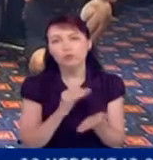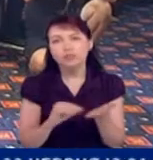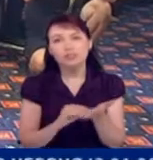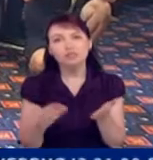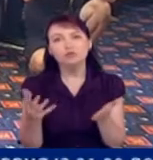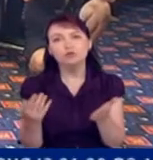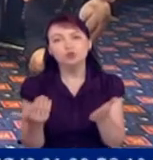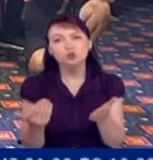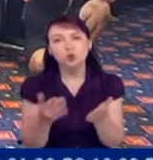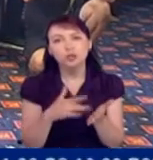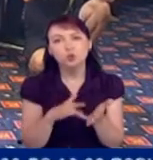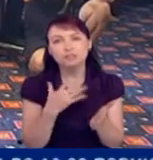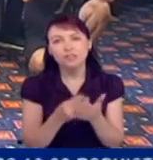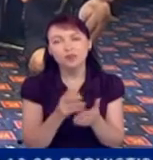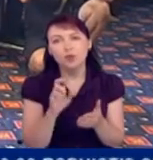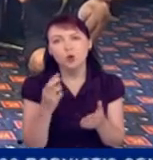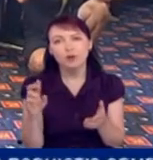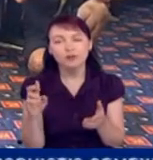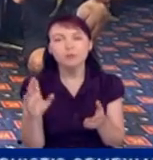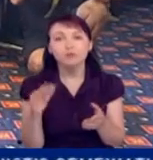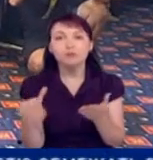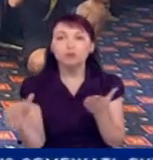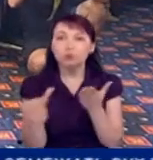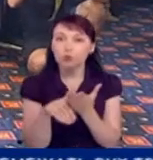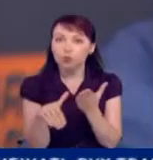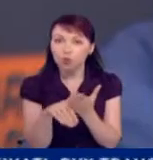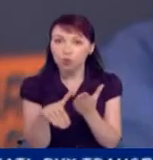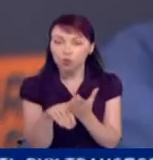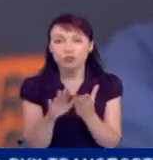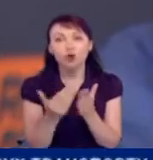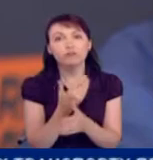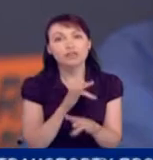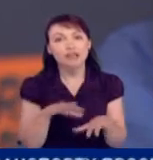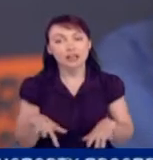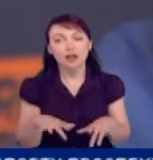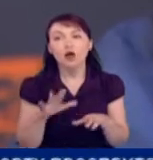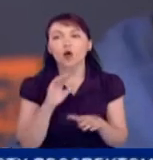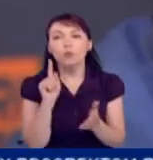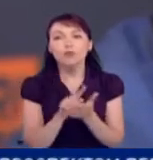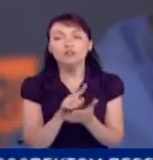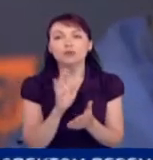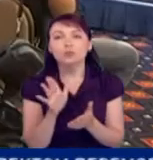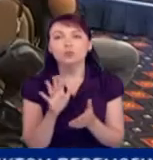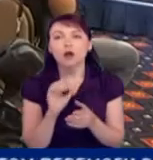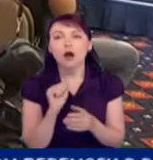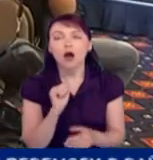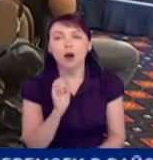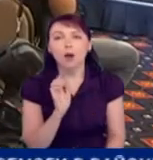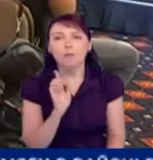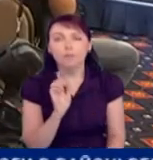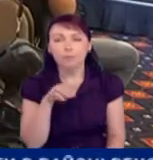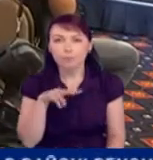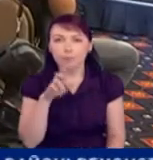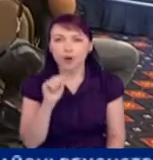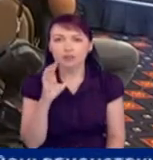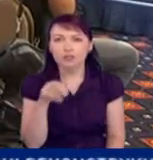своєї біографії. Окрім допомоги новому керманичу, в обов'язках Даріо будуть, зокрема, функції амбасадора команди